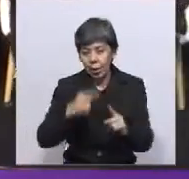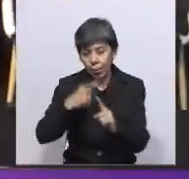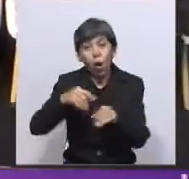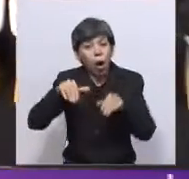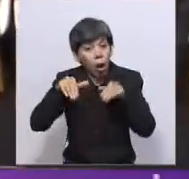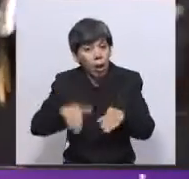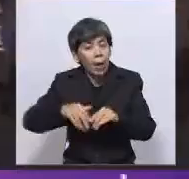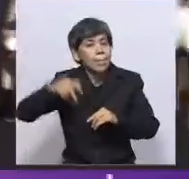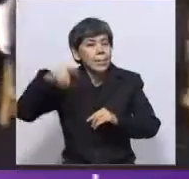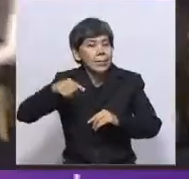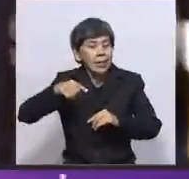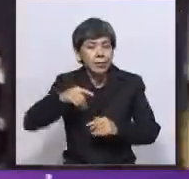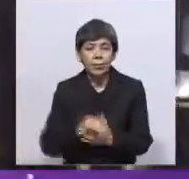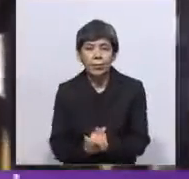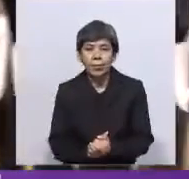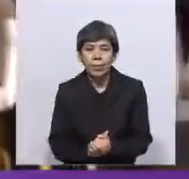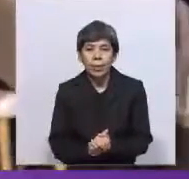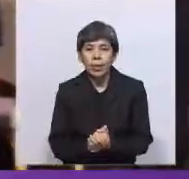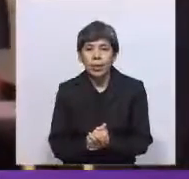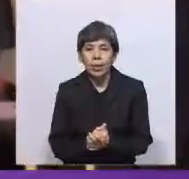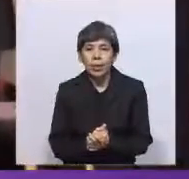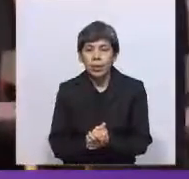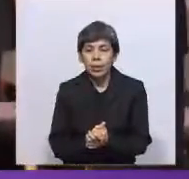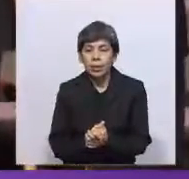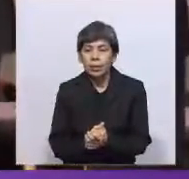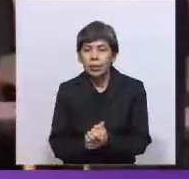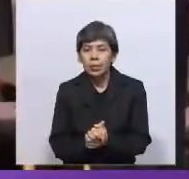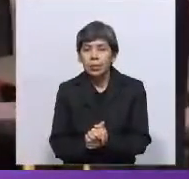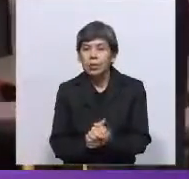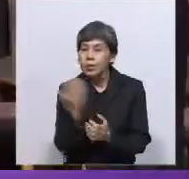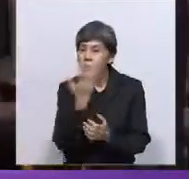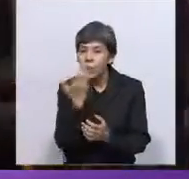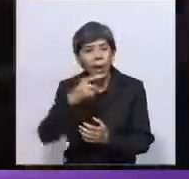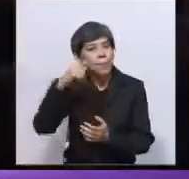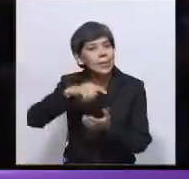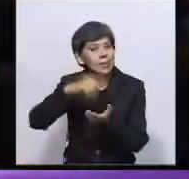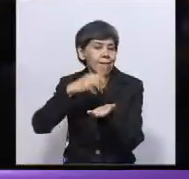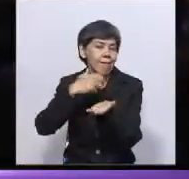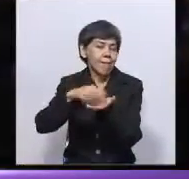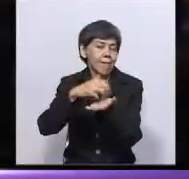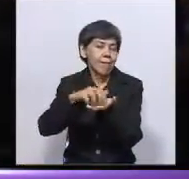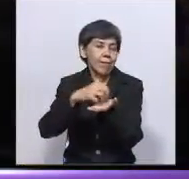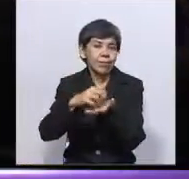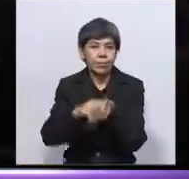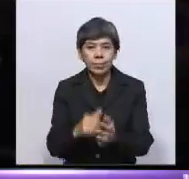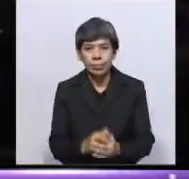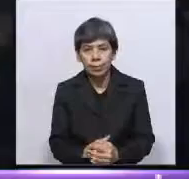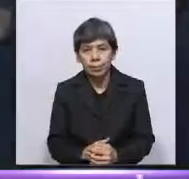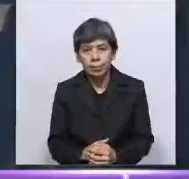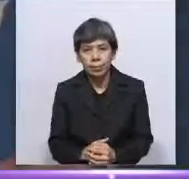ลียสมัยพิเศษครั้งนี้โทรทัศน์รวมการเฉพาะกิจแห่งประเทศไทยรายงาน